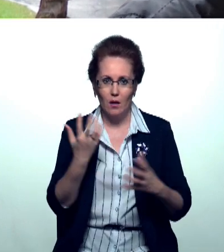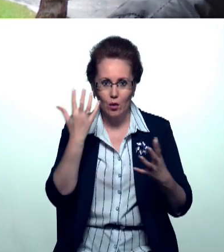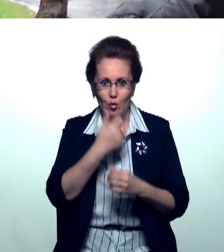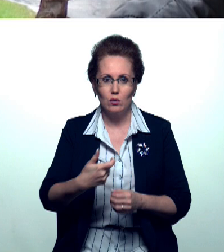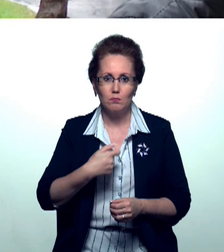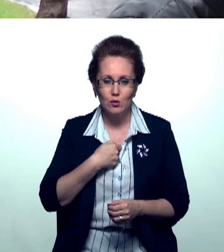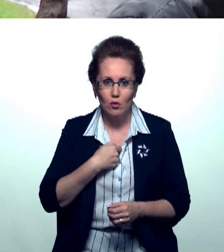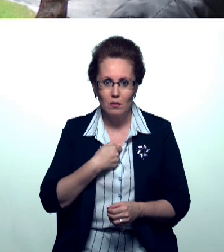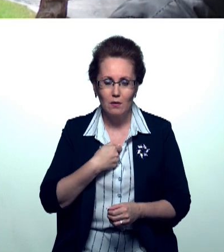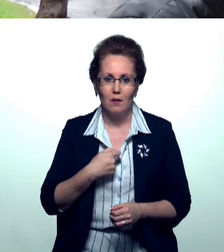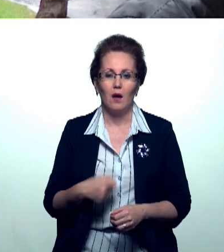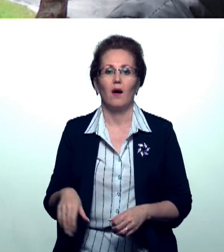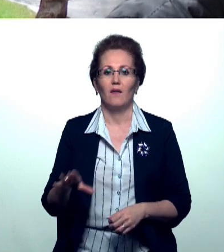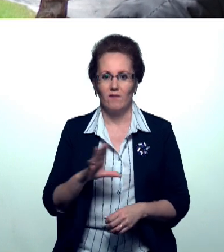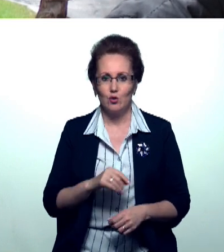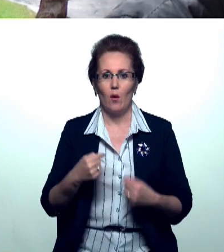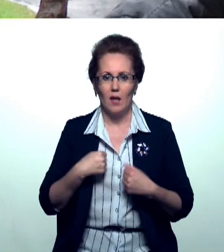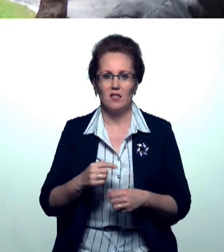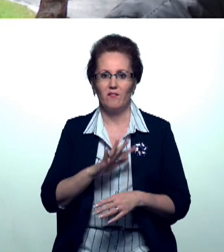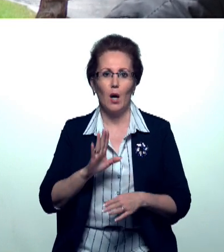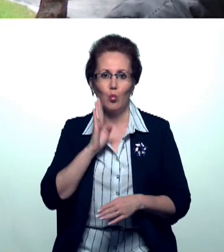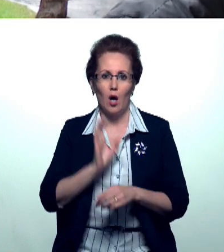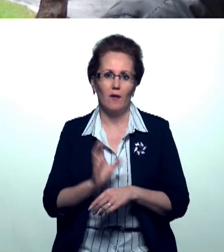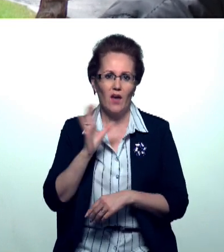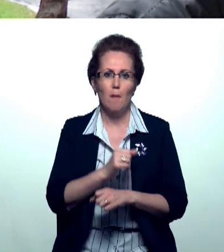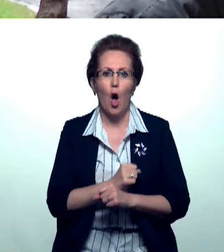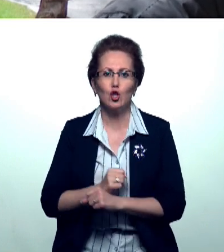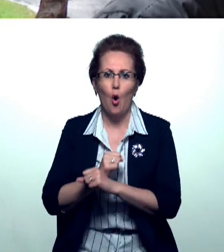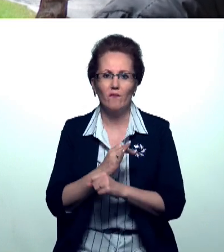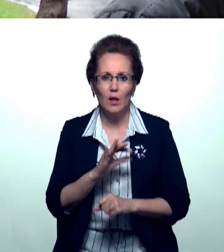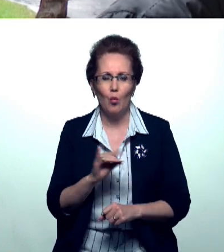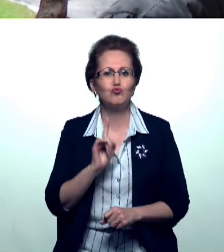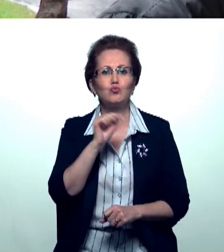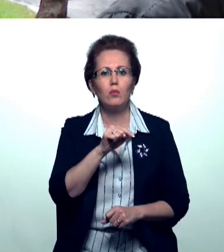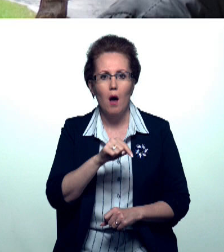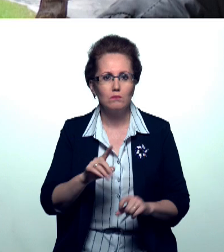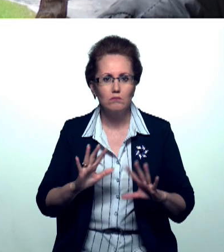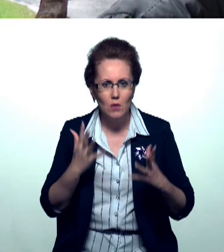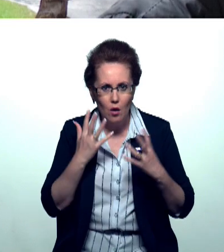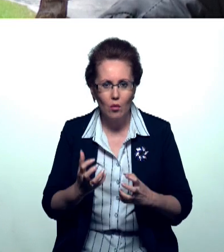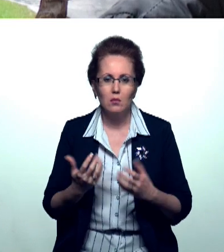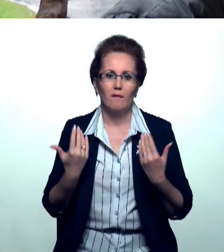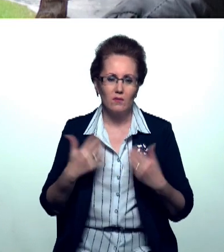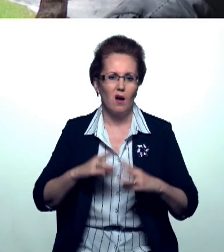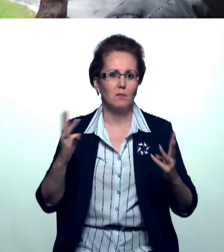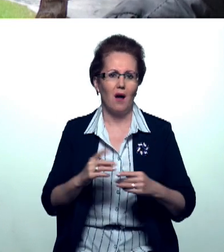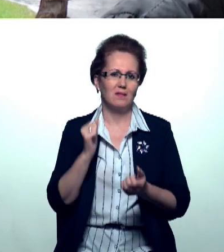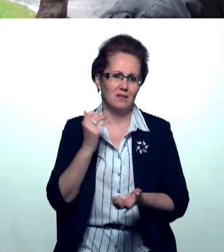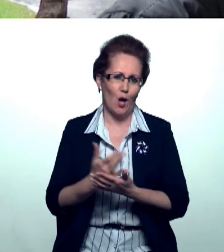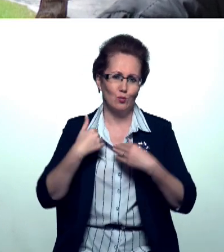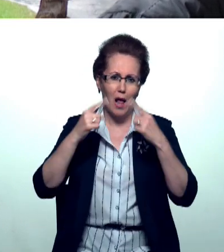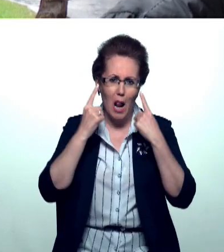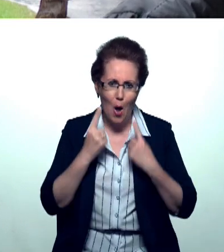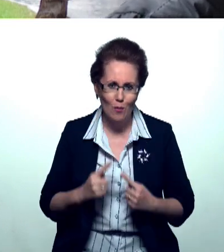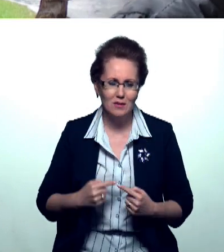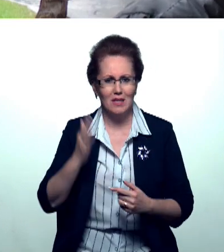мне пишет смс-ку. Все, говорит, нас в 5 утра отправляют в Мордовую. Я такая, что, серьезно? Он говорит, да. Я все, сразу слезы, и все,